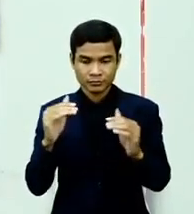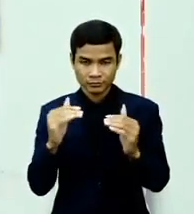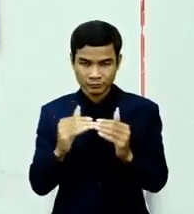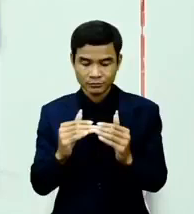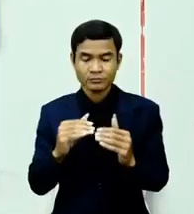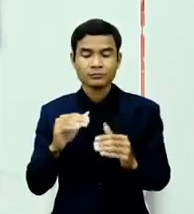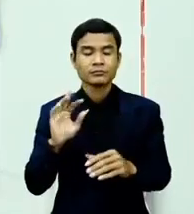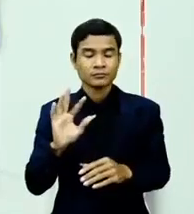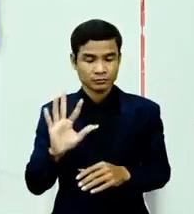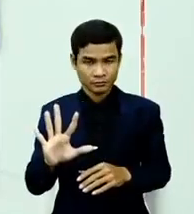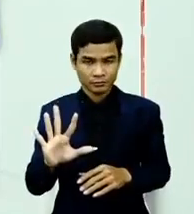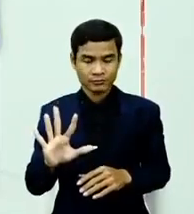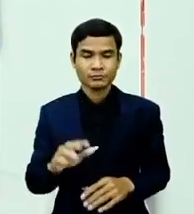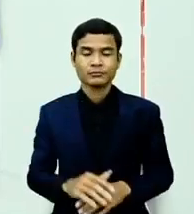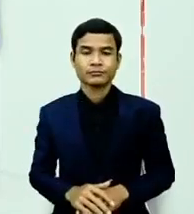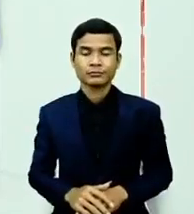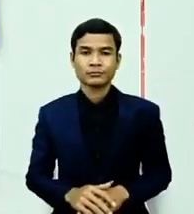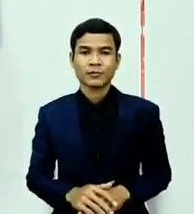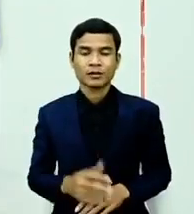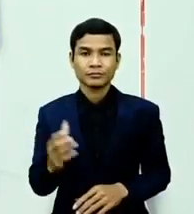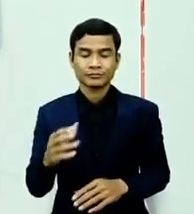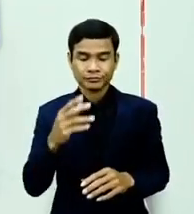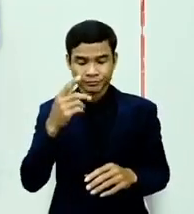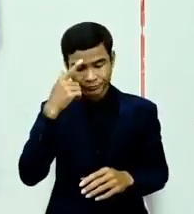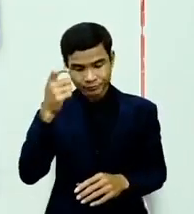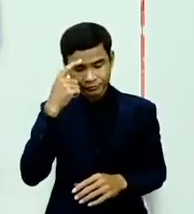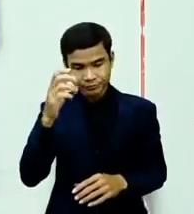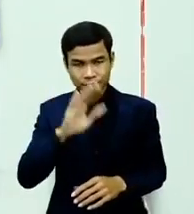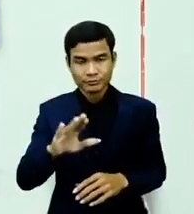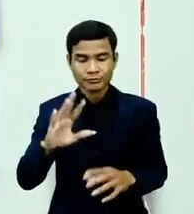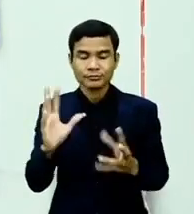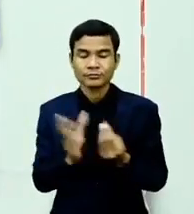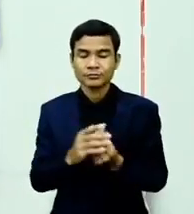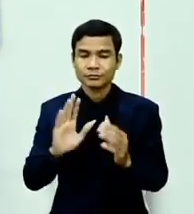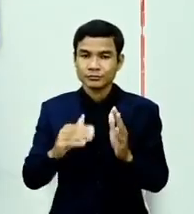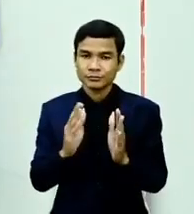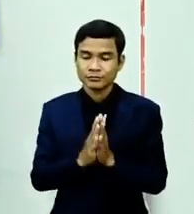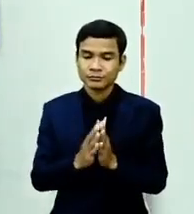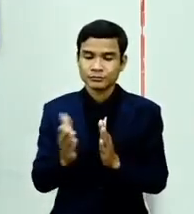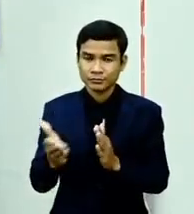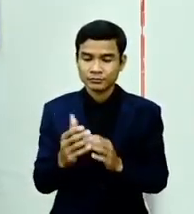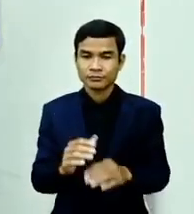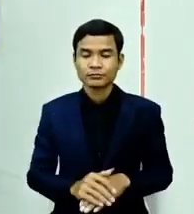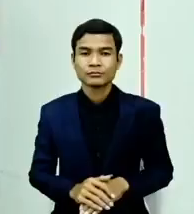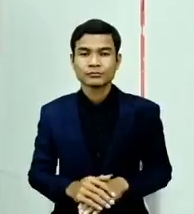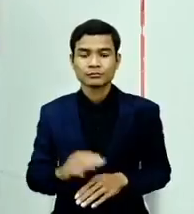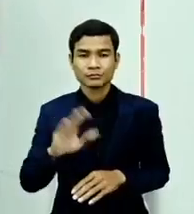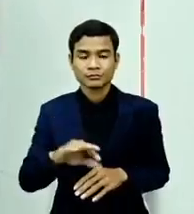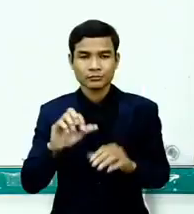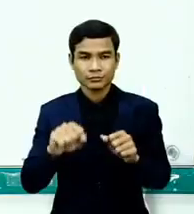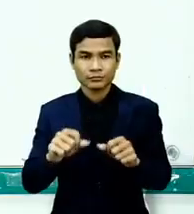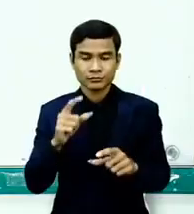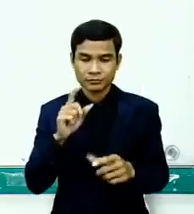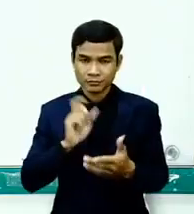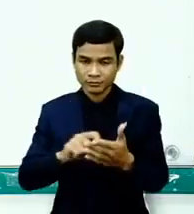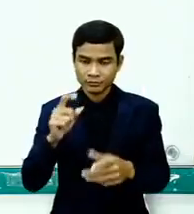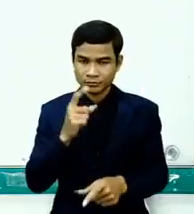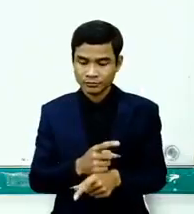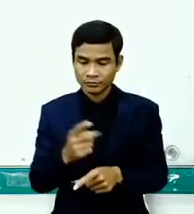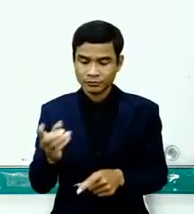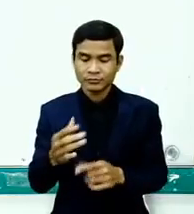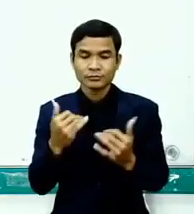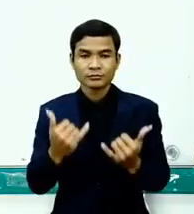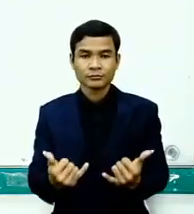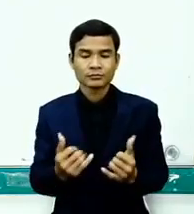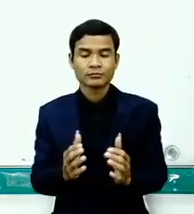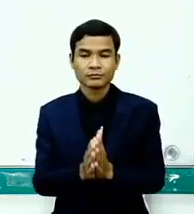ស្មើ5ចាពូកែពូកែមែនតែនអរគុណកូនច្រើនចាកូនកូនធ្វើបានត្រឹមត្រូវណាចា